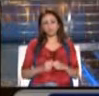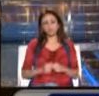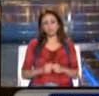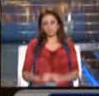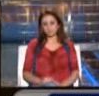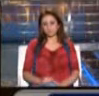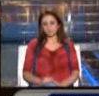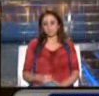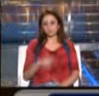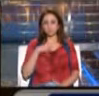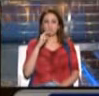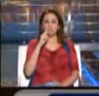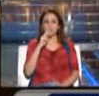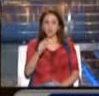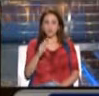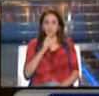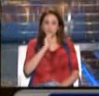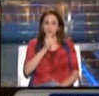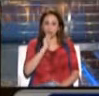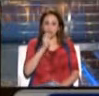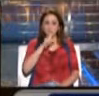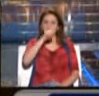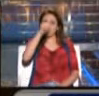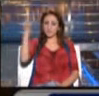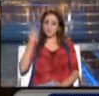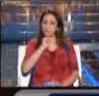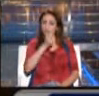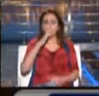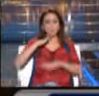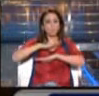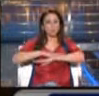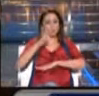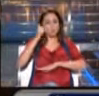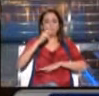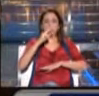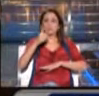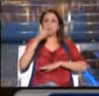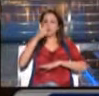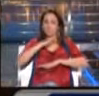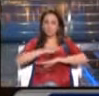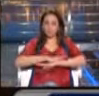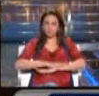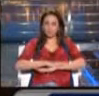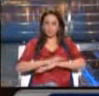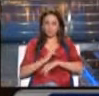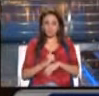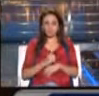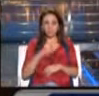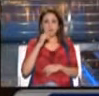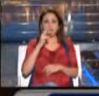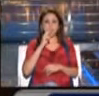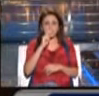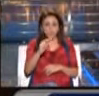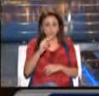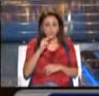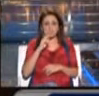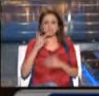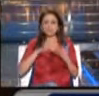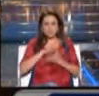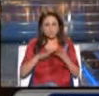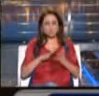يعني مش في كل الاعلام، في ناس محترمه كتير جدا طبعا في الاعلام. بعض الاعلام لما بيجي يناقش قضيه ما بيبقاش